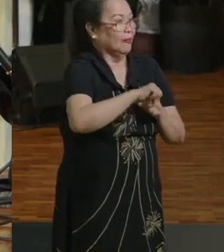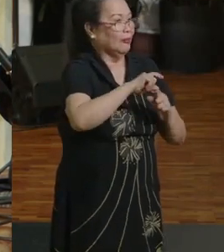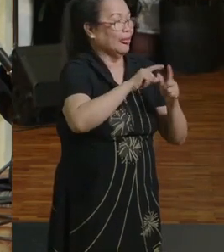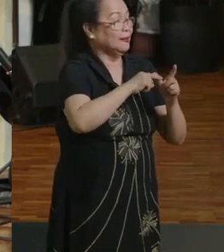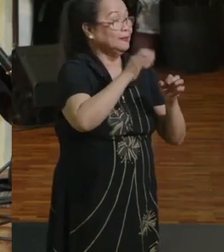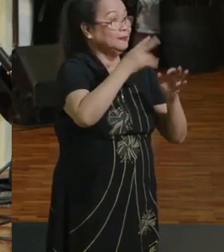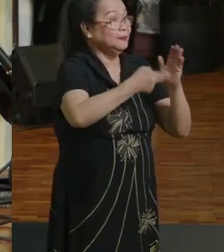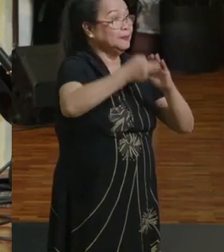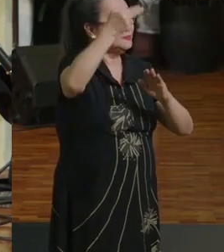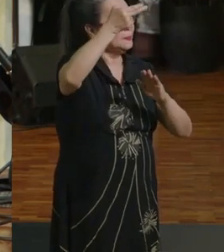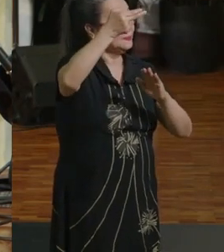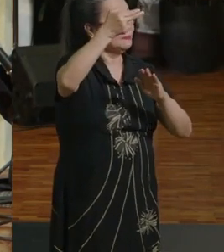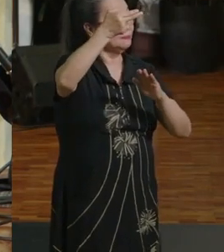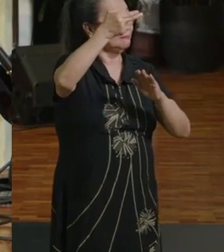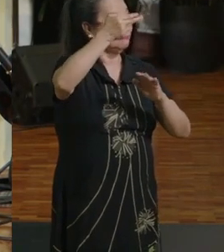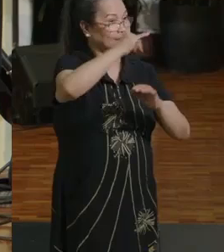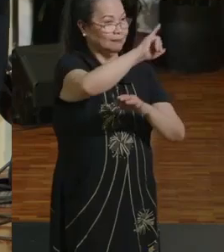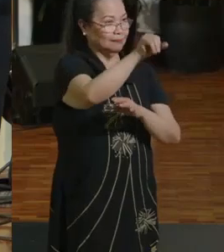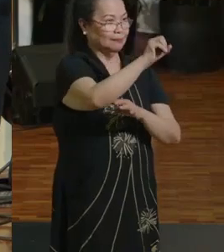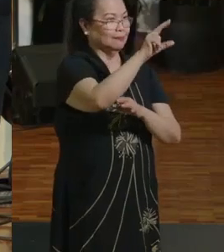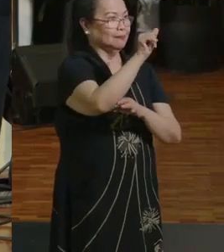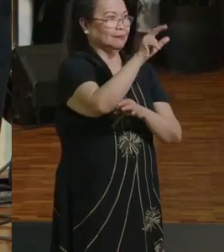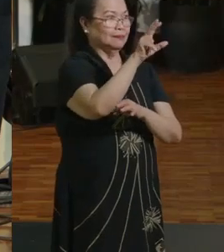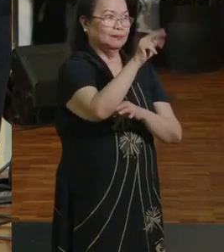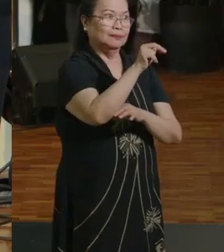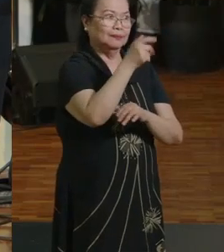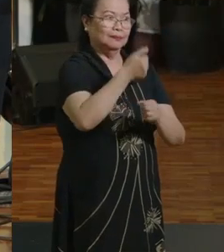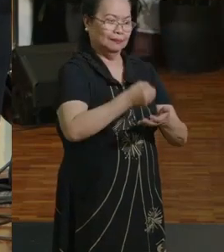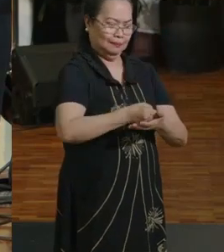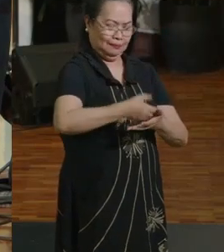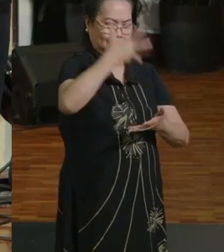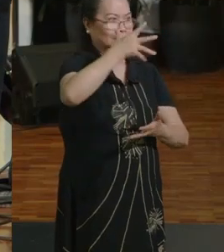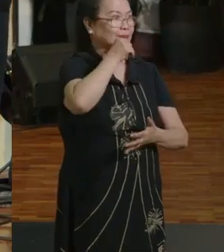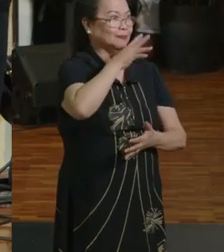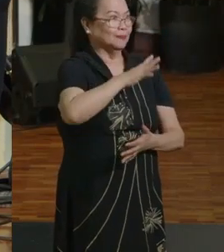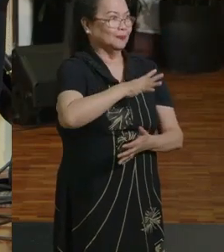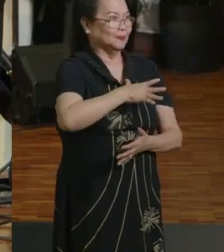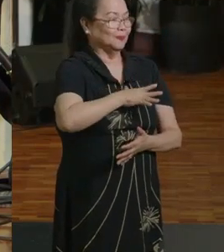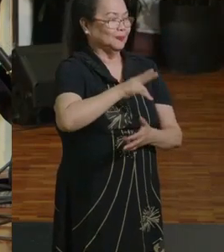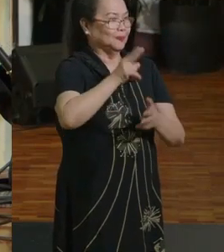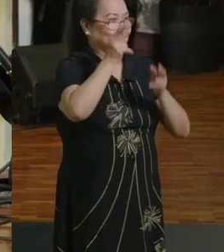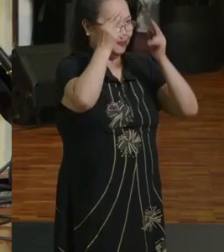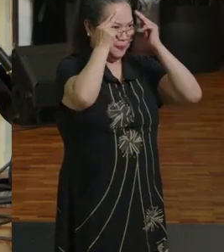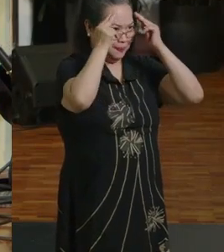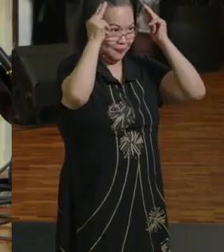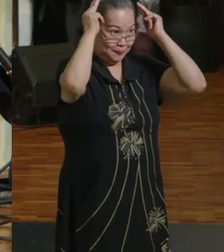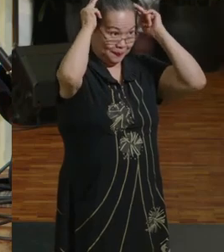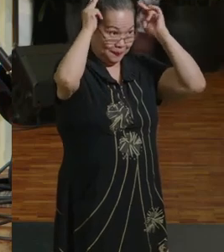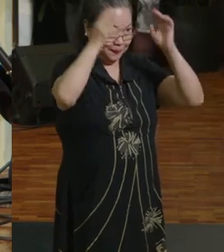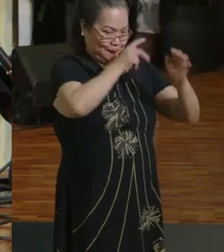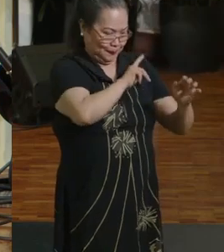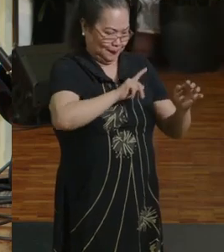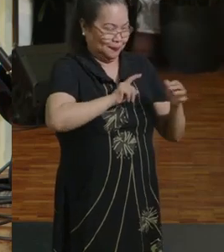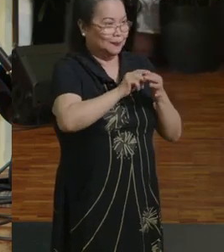na antas ng lipunan, si Joanna, the wife of Chusa, Herod's household manager.